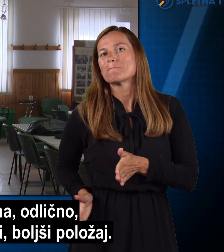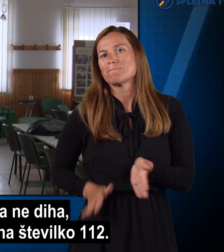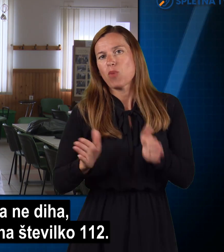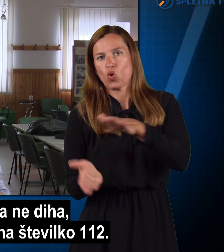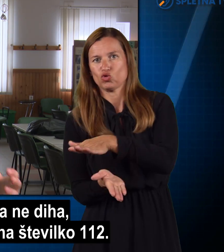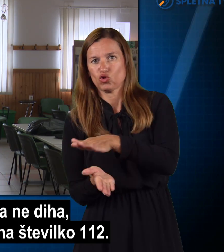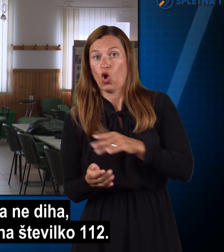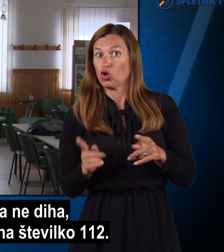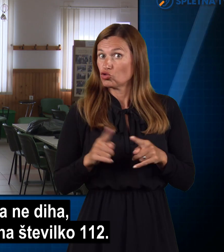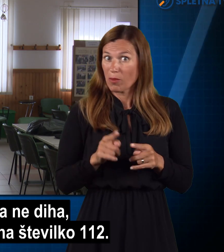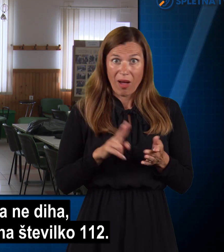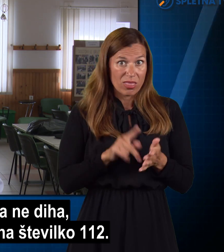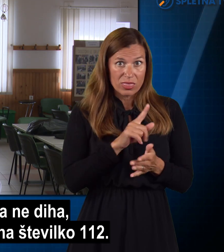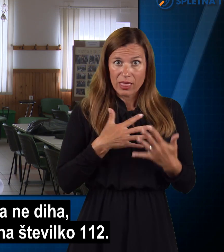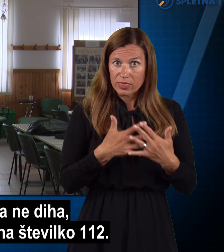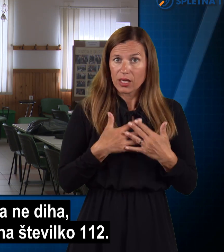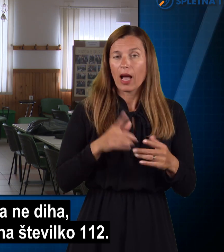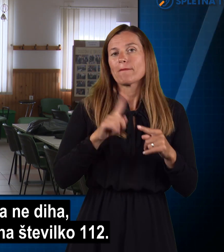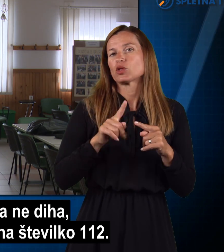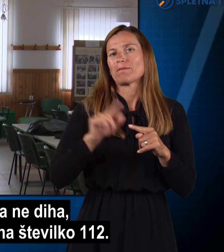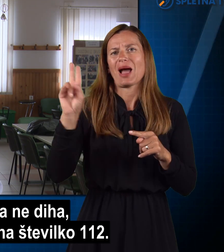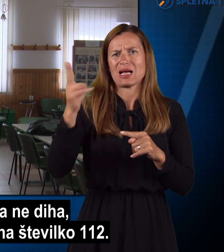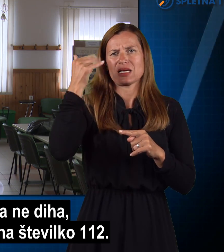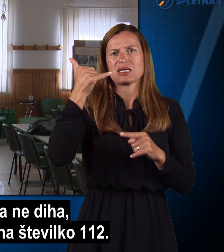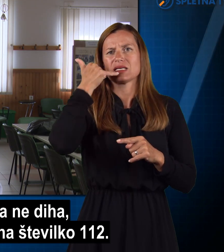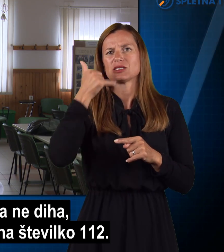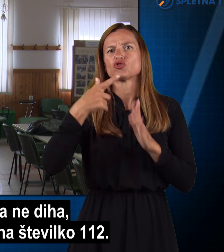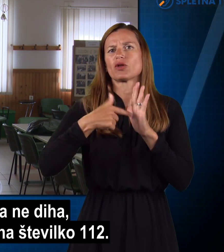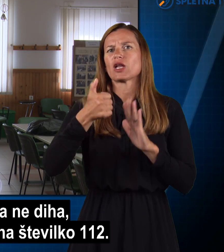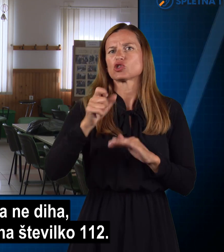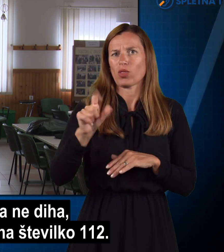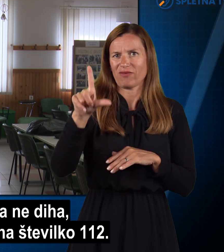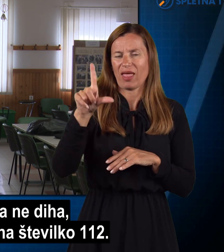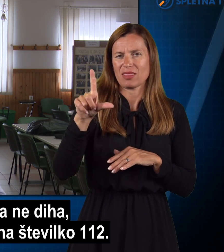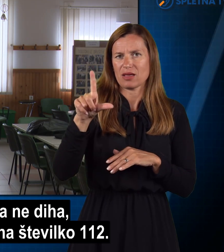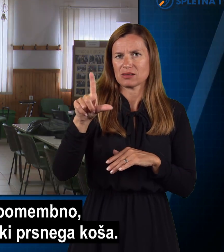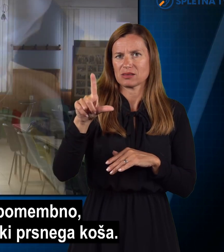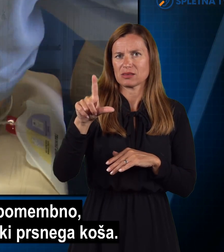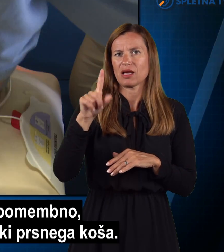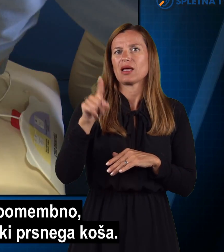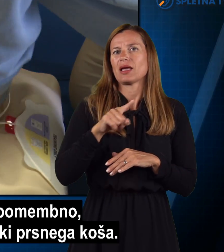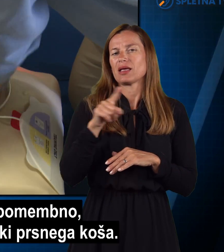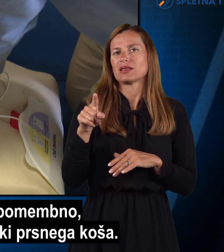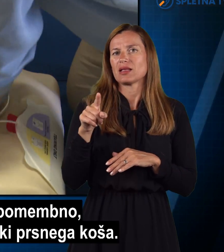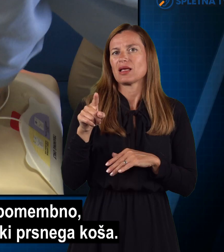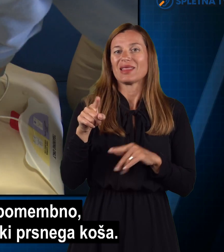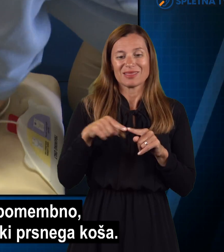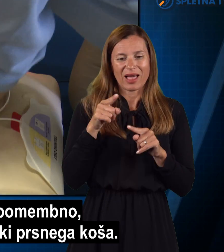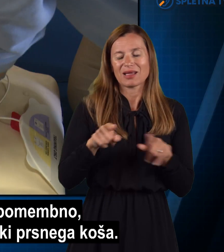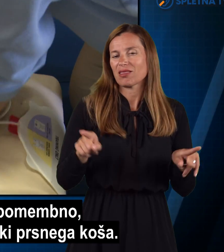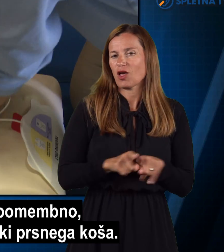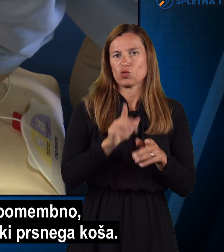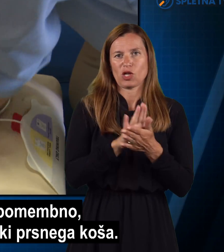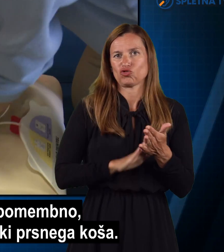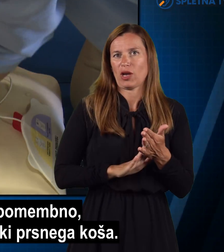položaj, če pa oseba ne diha, potem pa sledi klic na številko 112 in pa je pomembno, da takrat začnemo potem